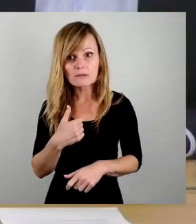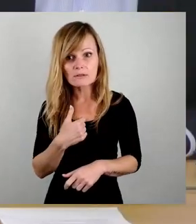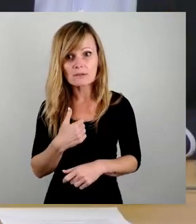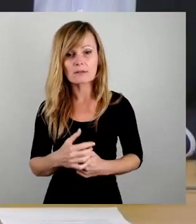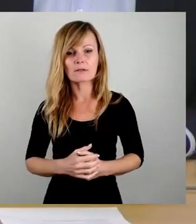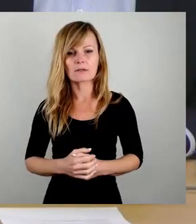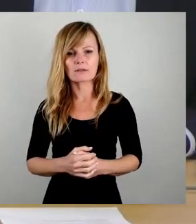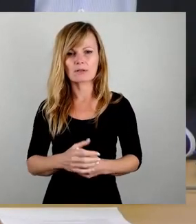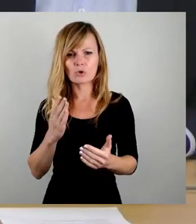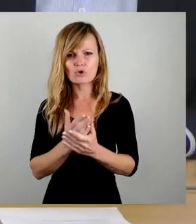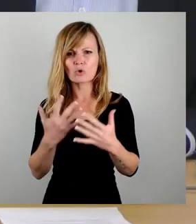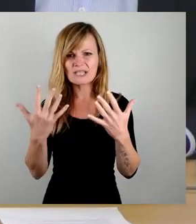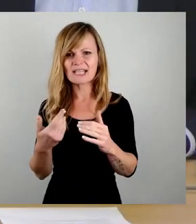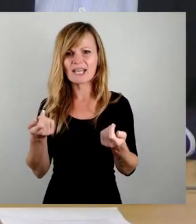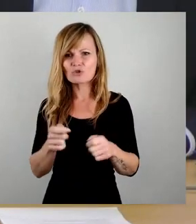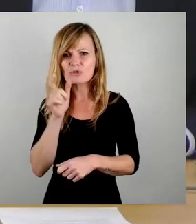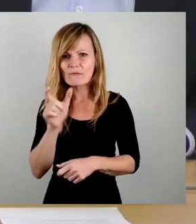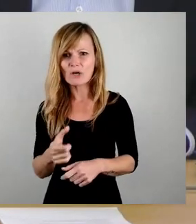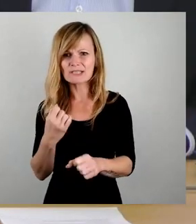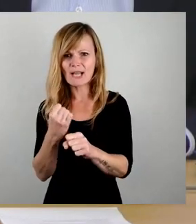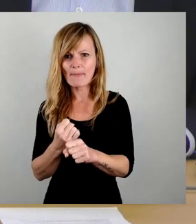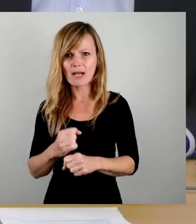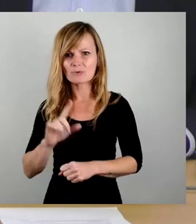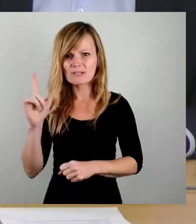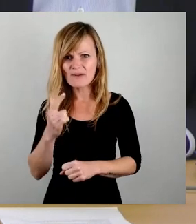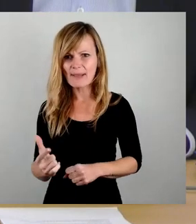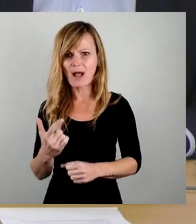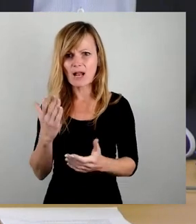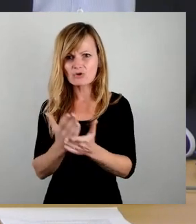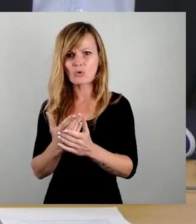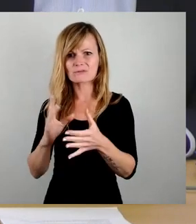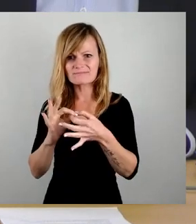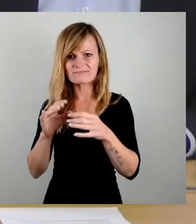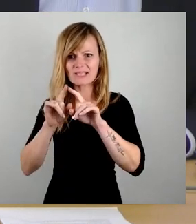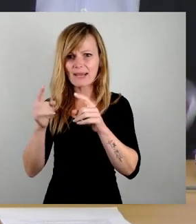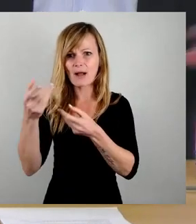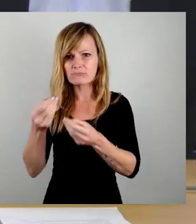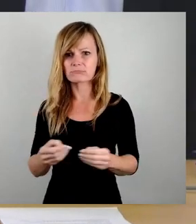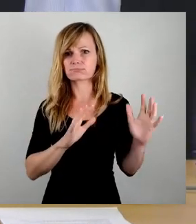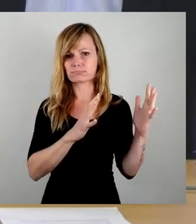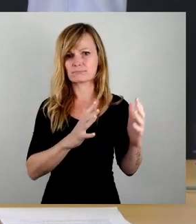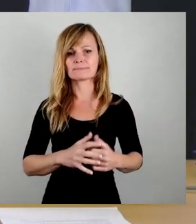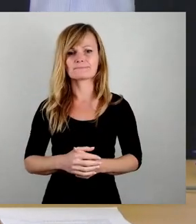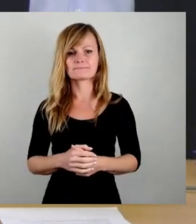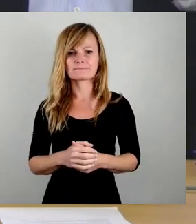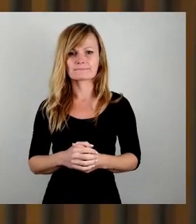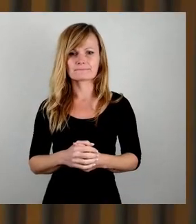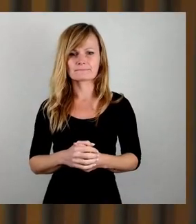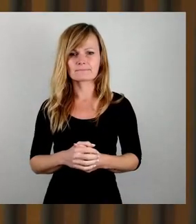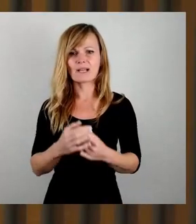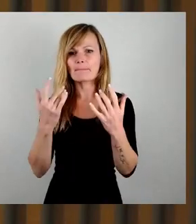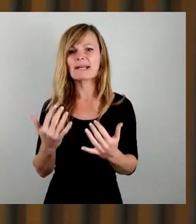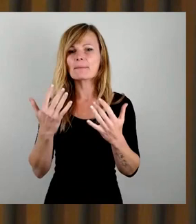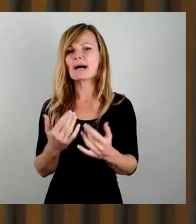schon 10 Schlussworte gemacht und auch schon zweimal zur Sache gesprochen, aber... Das kann schon mathematisch nicht stimmen. Wenn